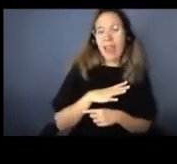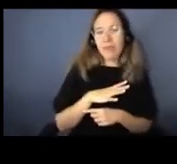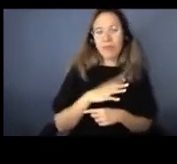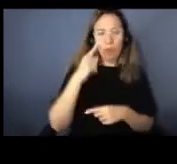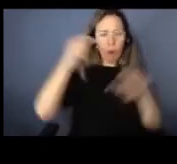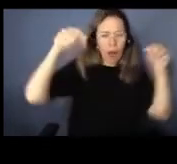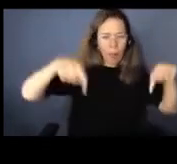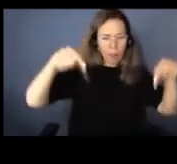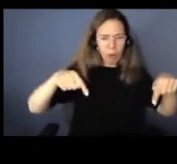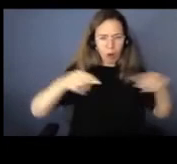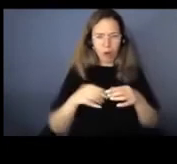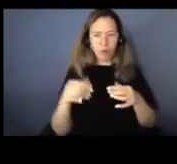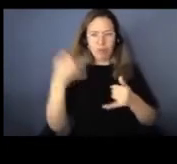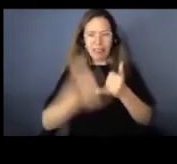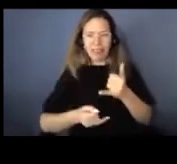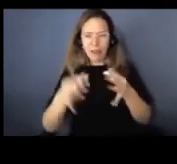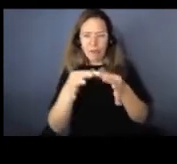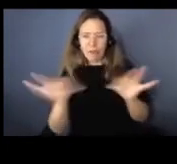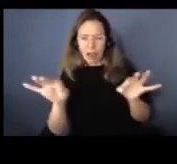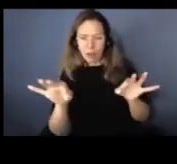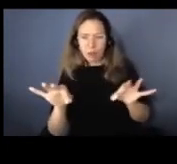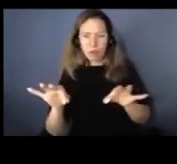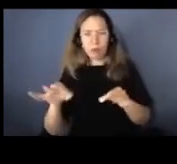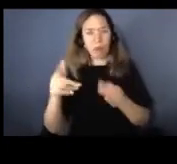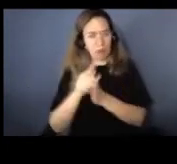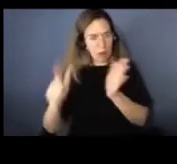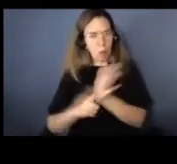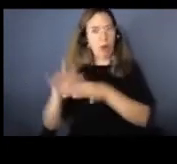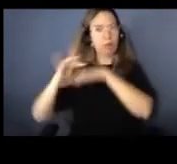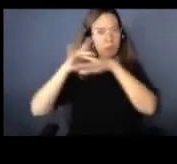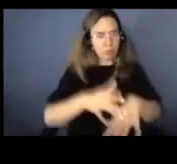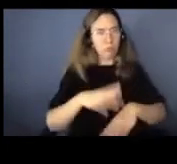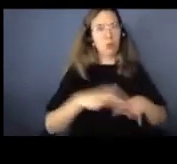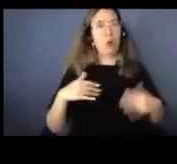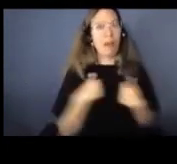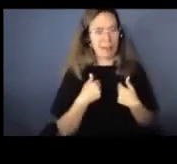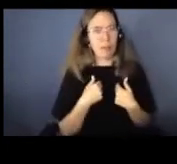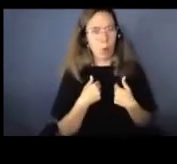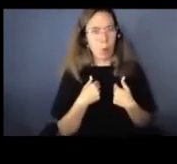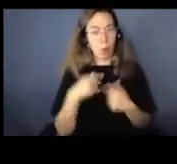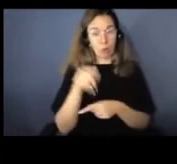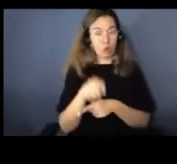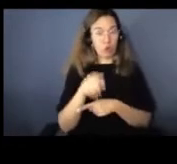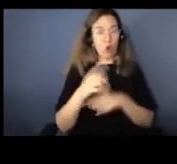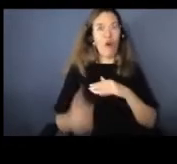bas, « concerning property », s'applique à eux. Et ça peut avoir un effet...